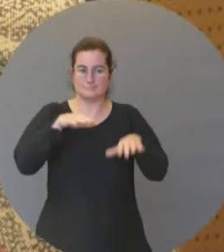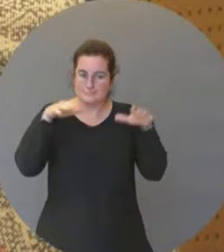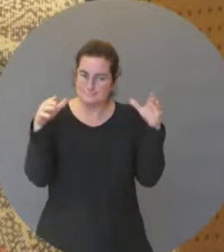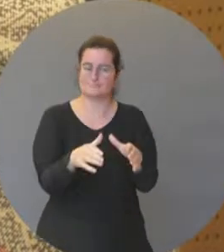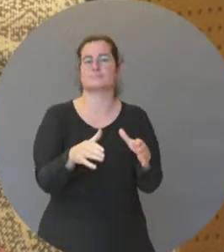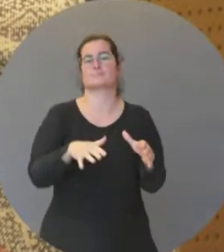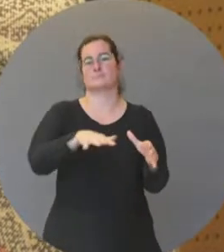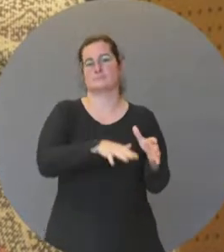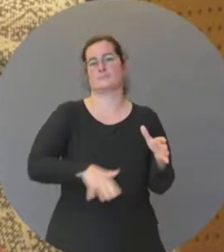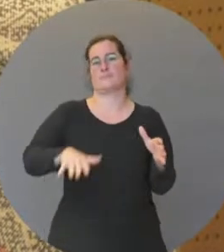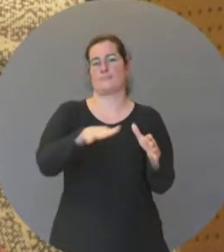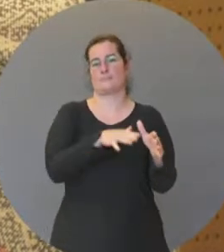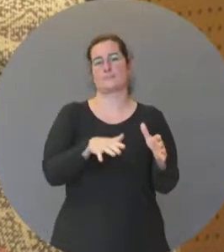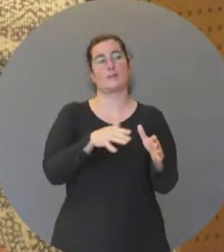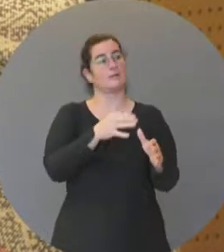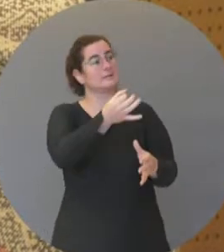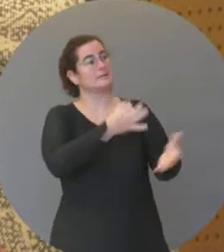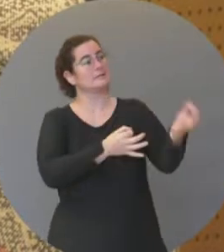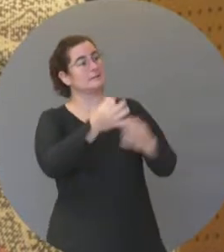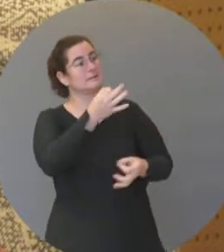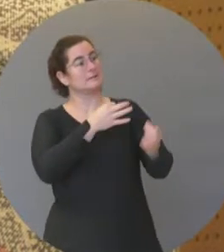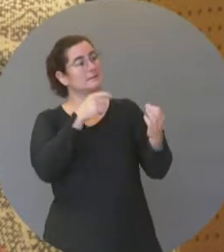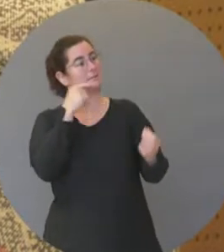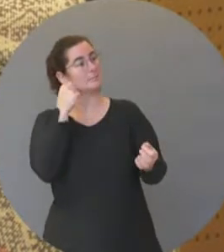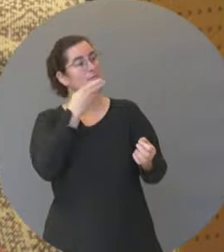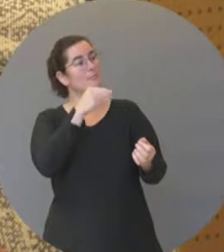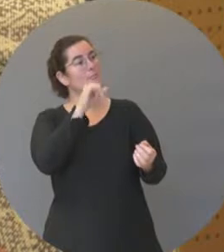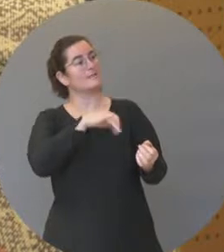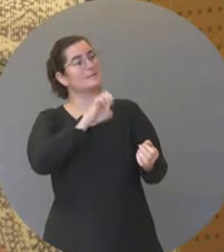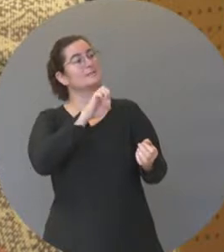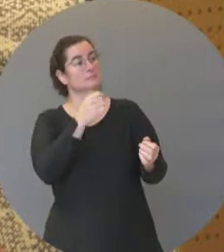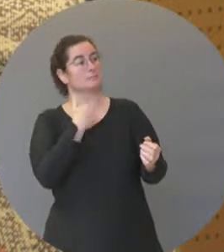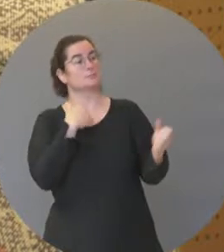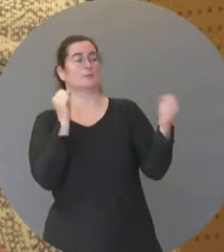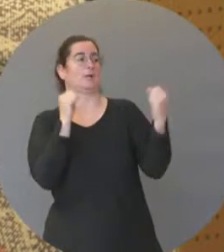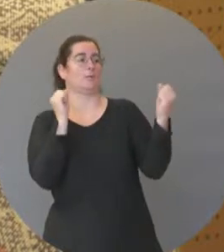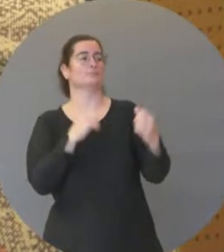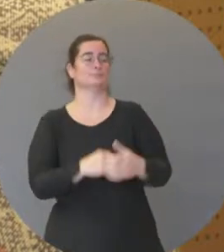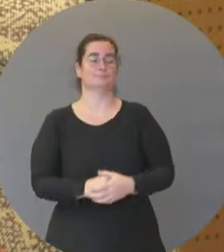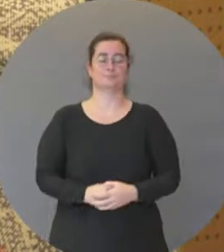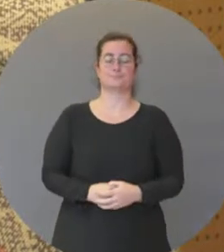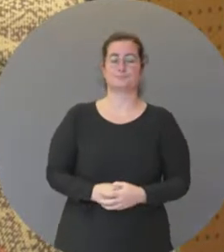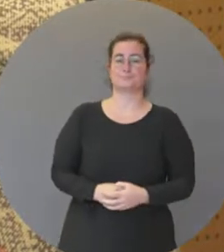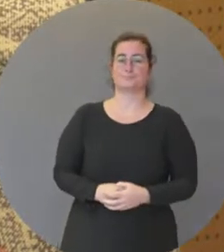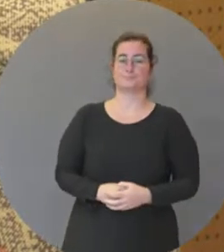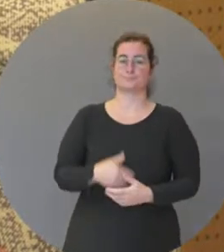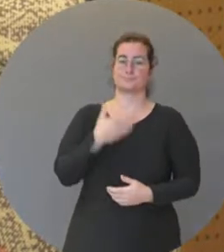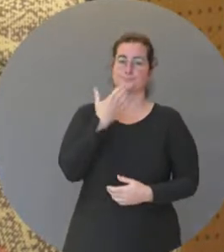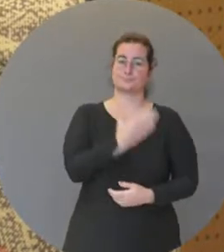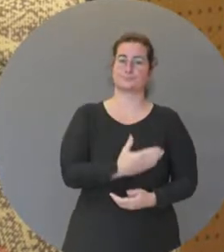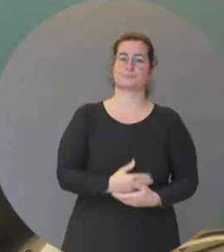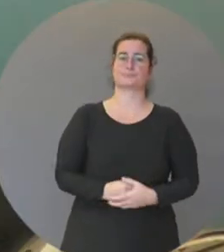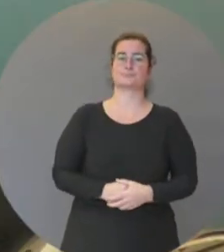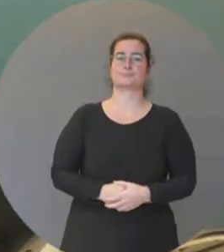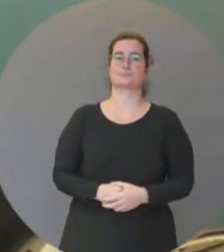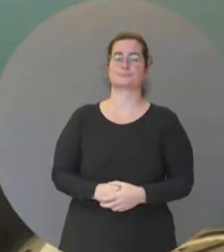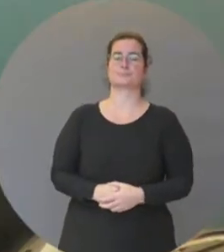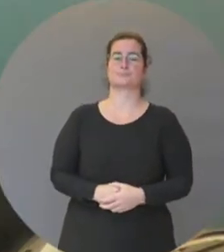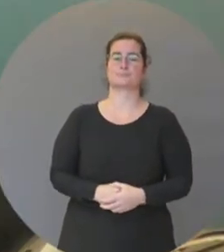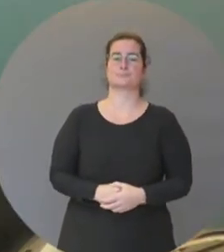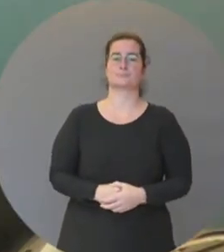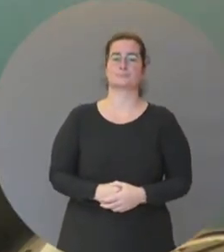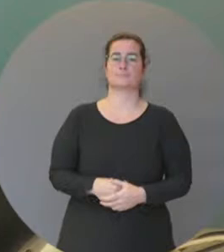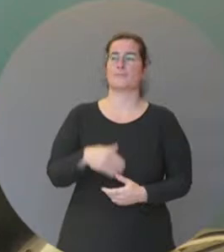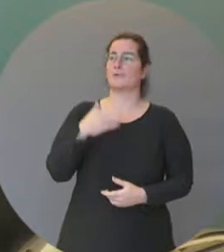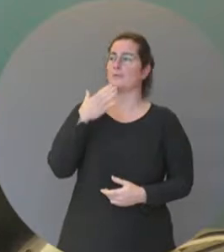tout ce que vous avez pu proposer monsieur Moïse en tout cas nous on y est favorable au niveau du groupe merci Madame